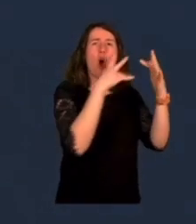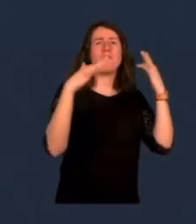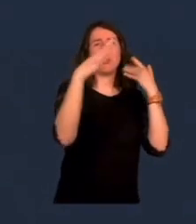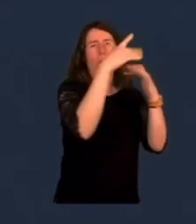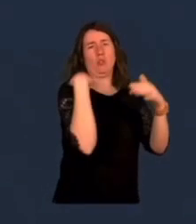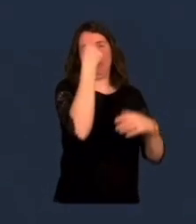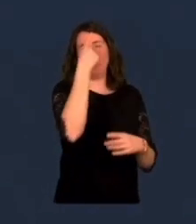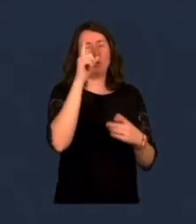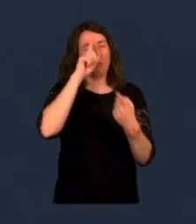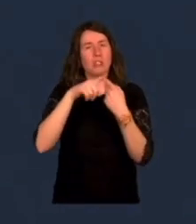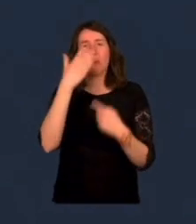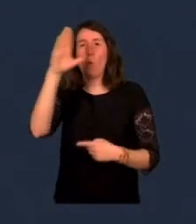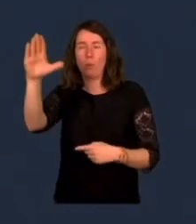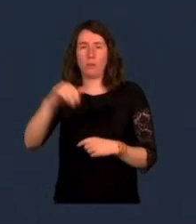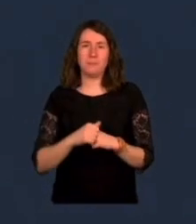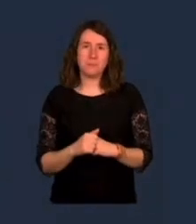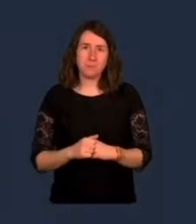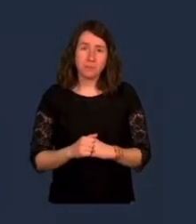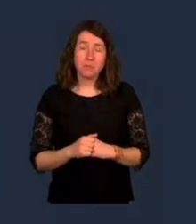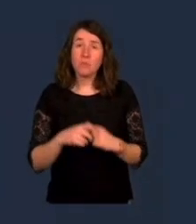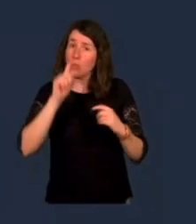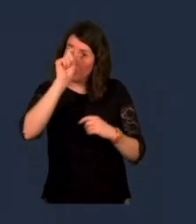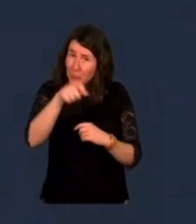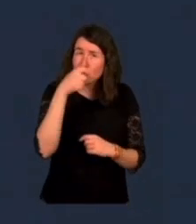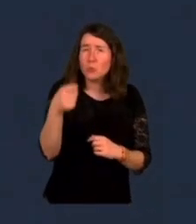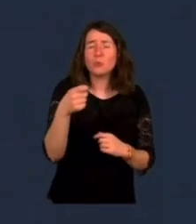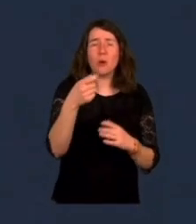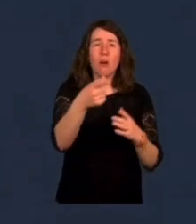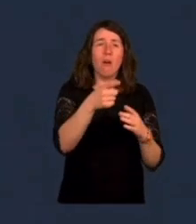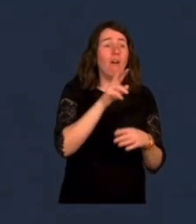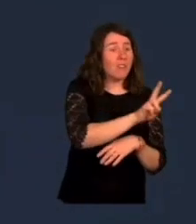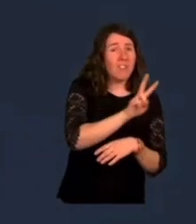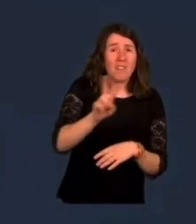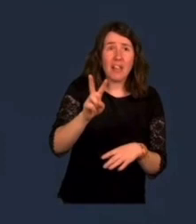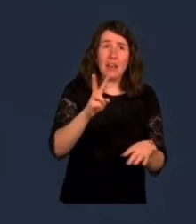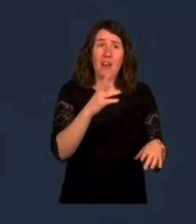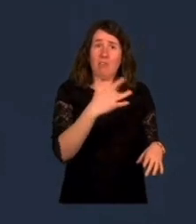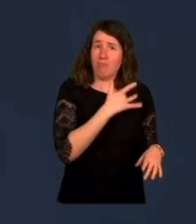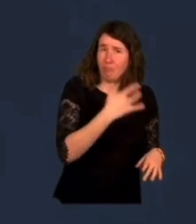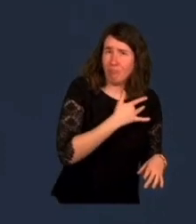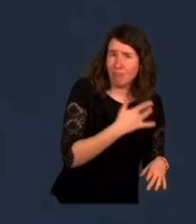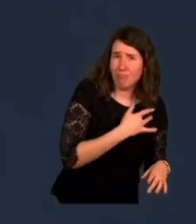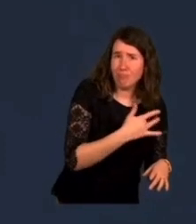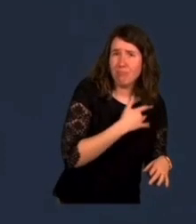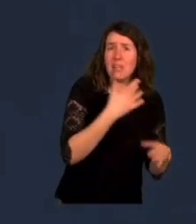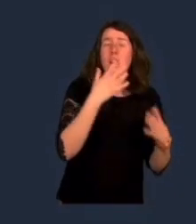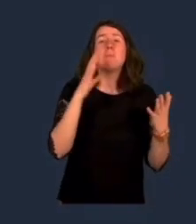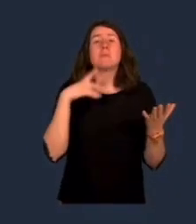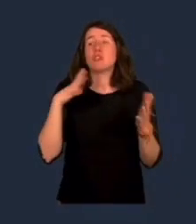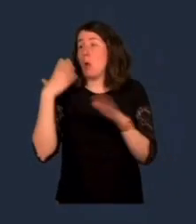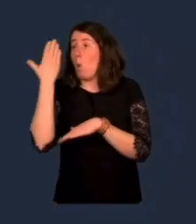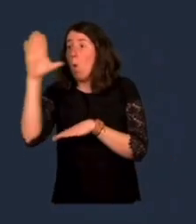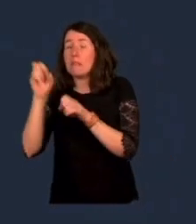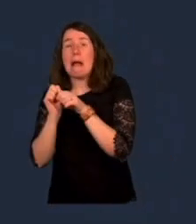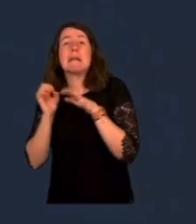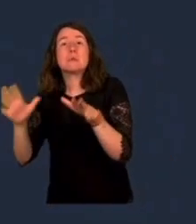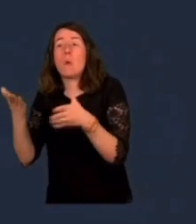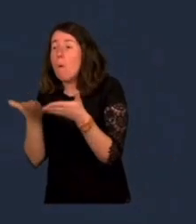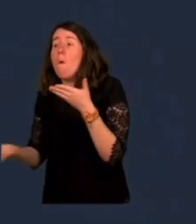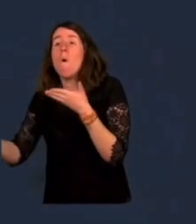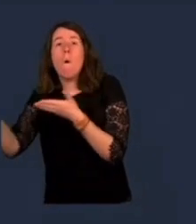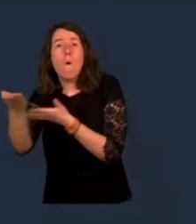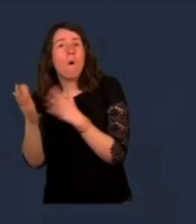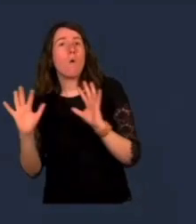itinéraires régionaux, comme je l'ai dit, ont une utilité certaine, quid des boucles locales et des réseaux secondaires? C'est plutôt